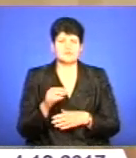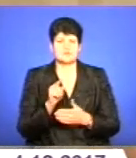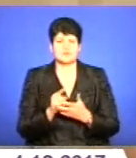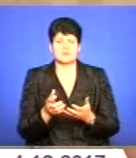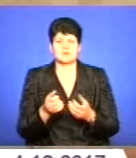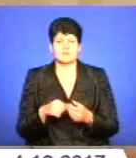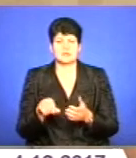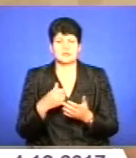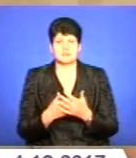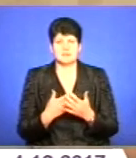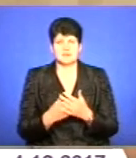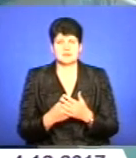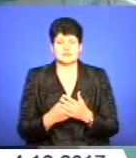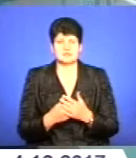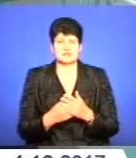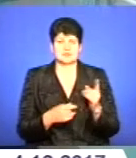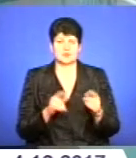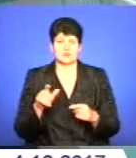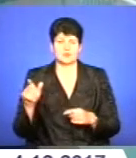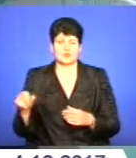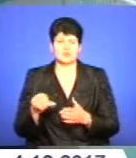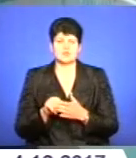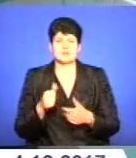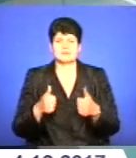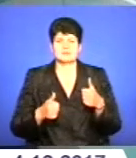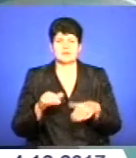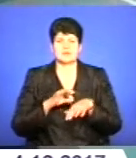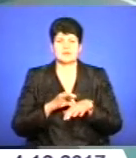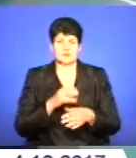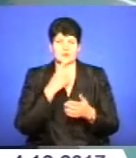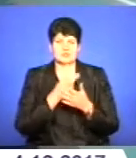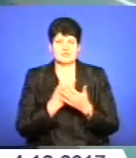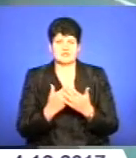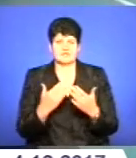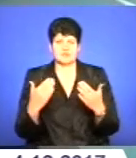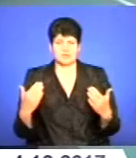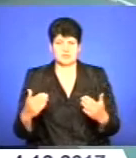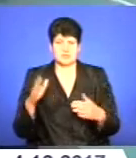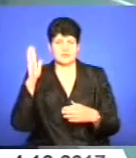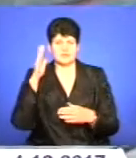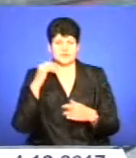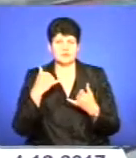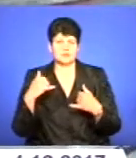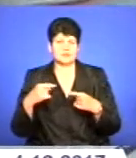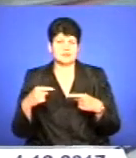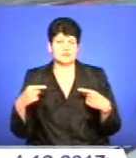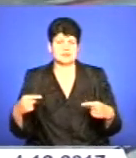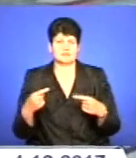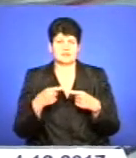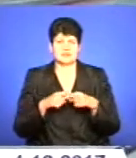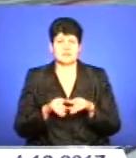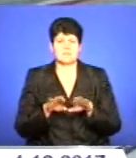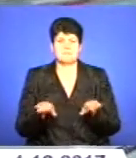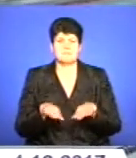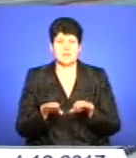брати приклад з нього і з таких людей. Учасники змагань провели показові виступи на воді, дивували різноманітними техніками